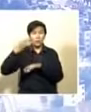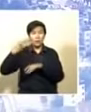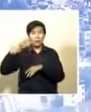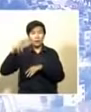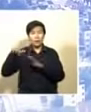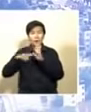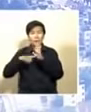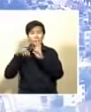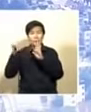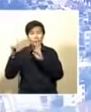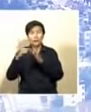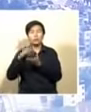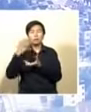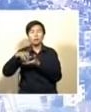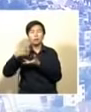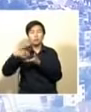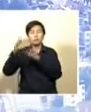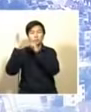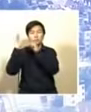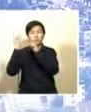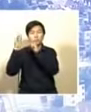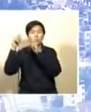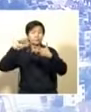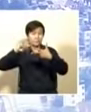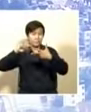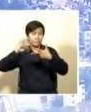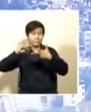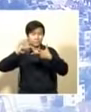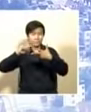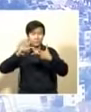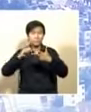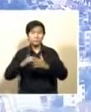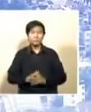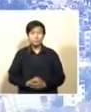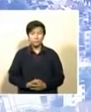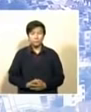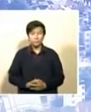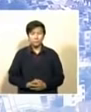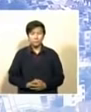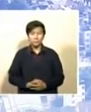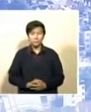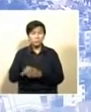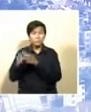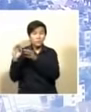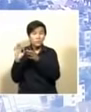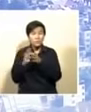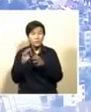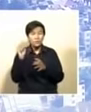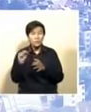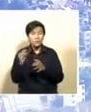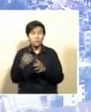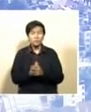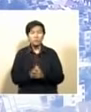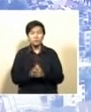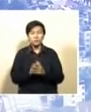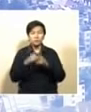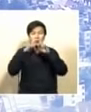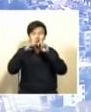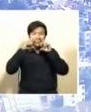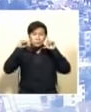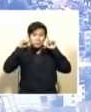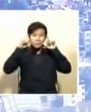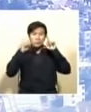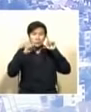ความกระจ่างในเรื่องของสถานการณ์ด้านหน้ากากอนามัยนะครับที่เป็นประเด็นอยู่วันนี้แล้วก็ทรัพยากรต่าง